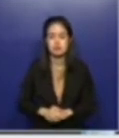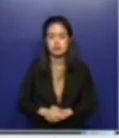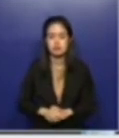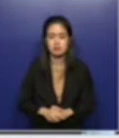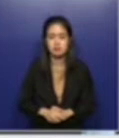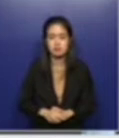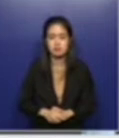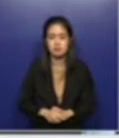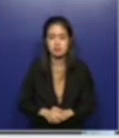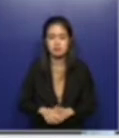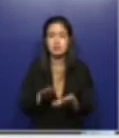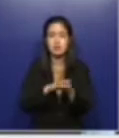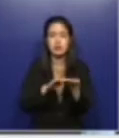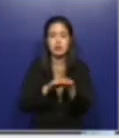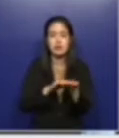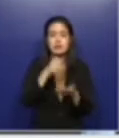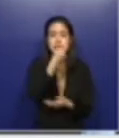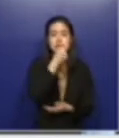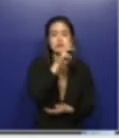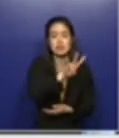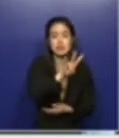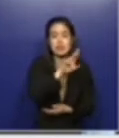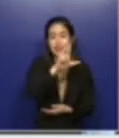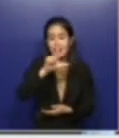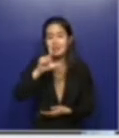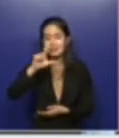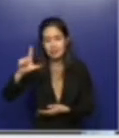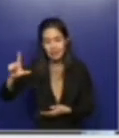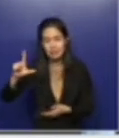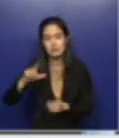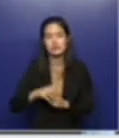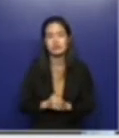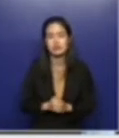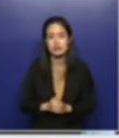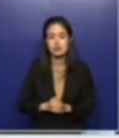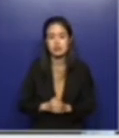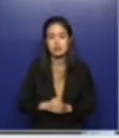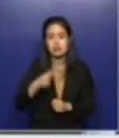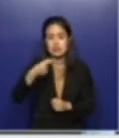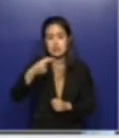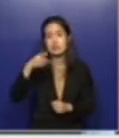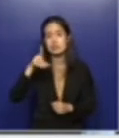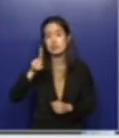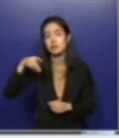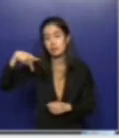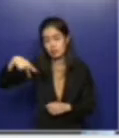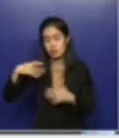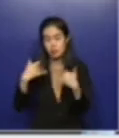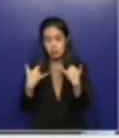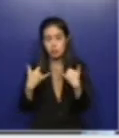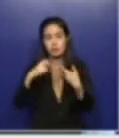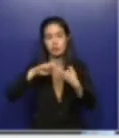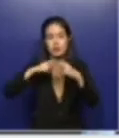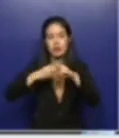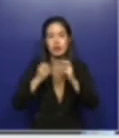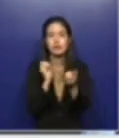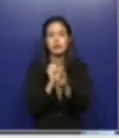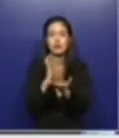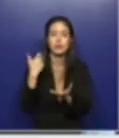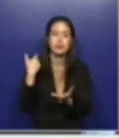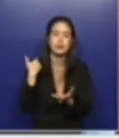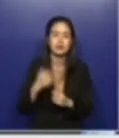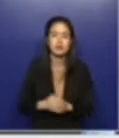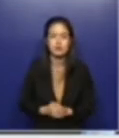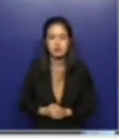ไม่ขออภัยครับ17ล้านล้าน17ล้านล้าน GDP ขนาดนี้เอาตัวเลขก